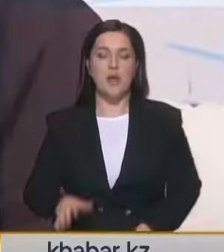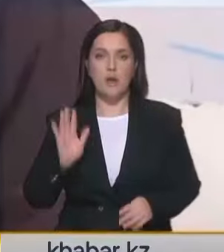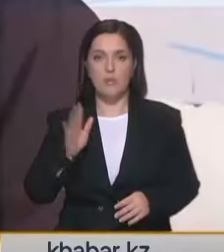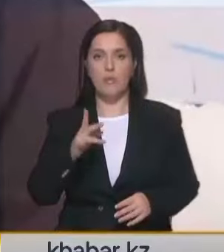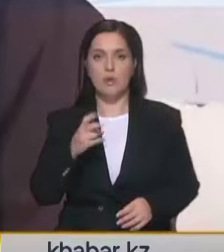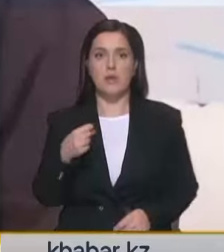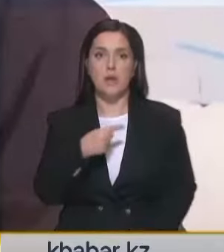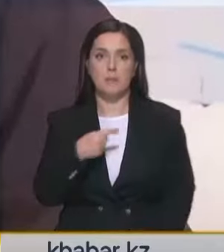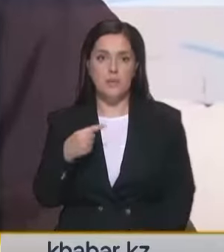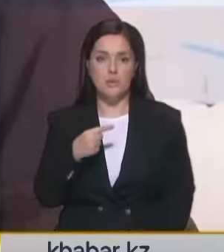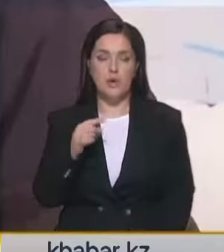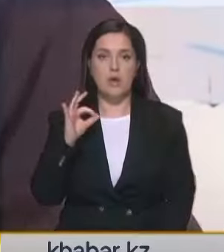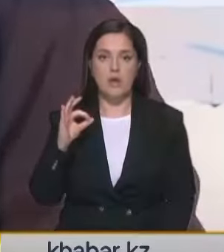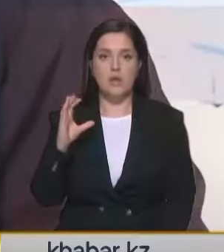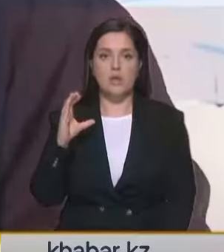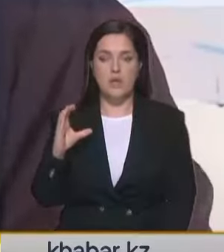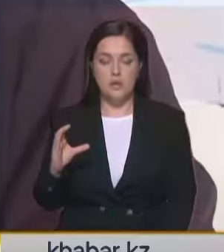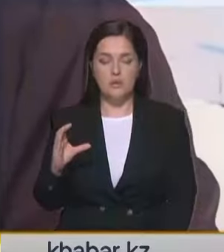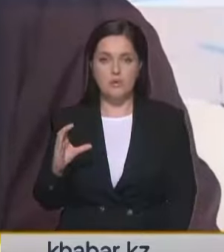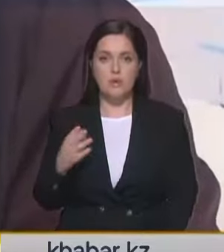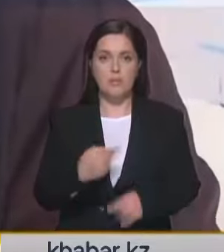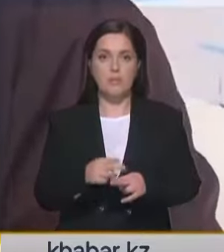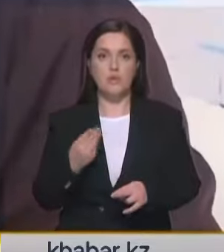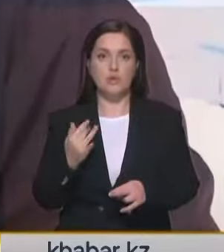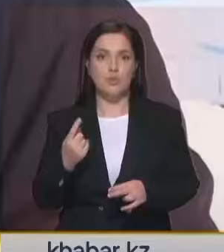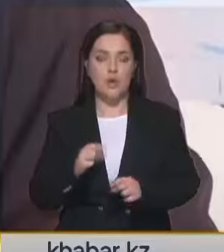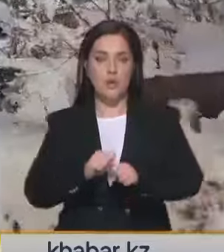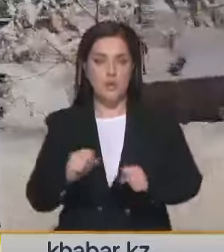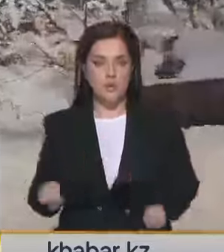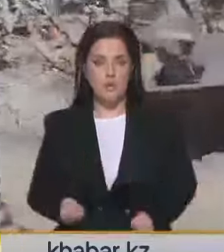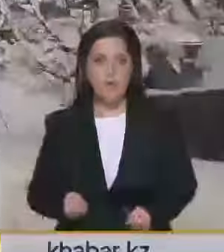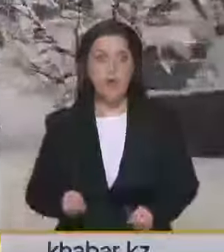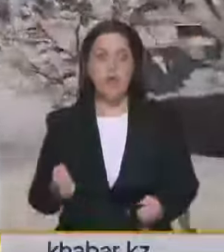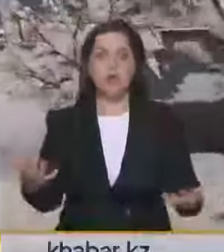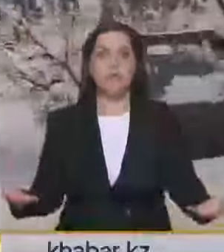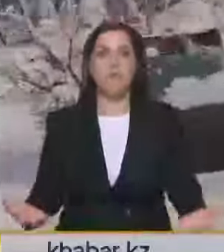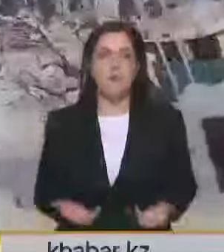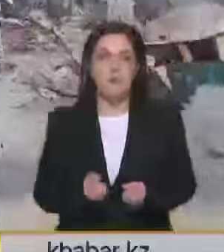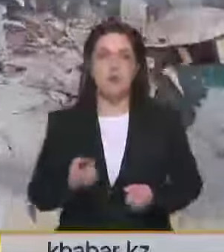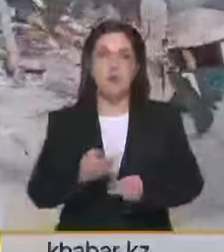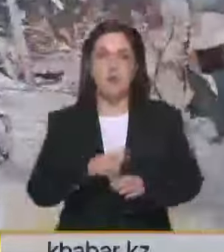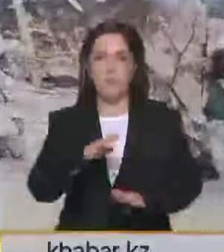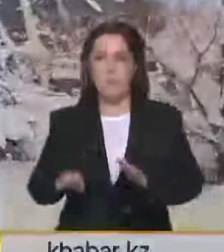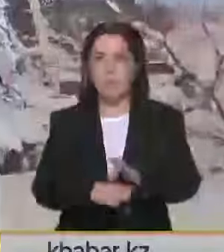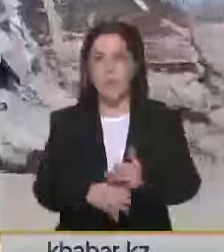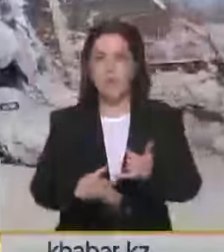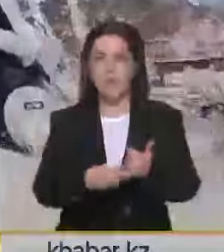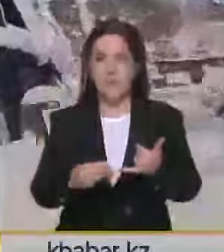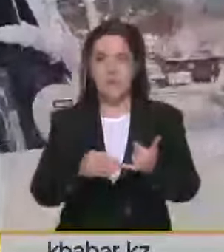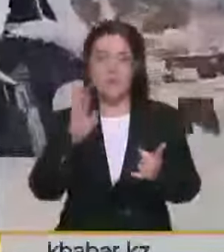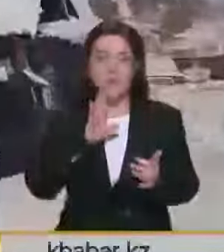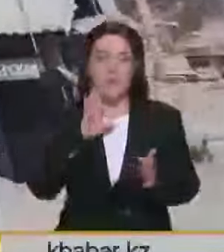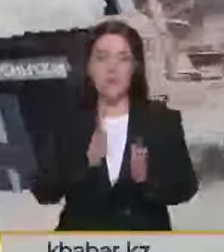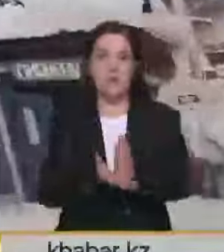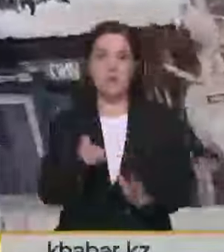на минусовой градус образовалась шуголедовая масса, и затор случился. Спасает резервный подземный водозабор, но и